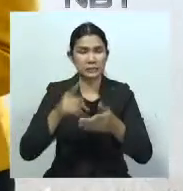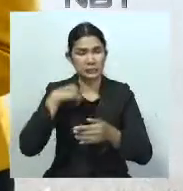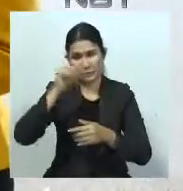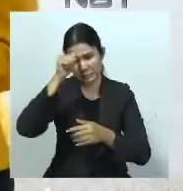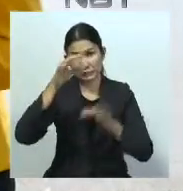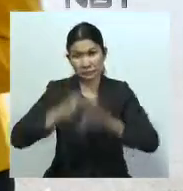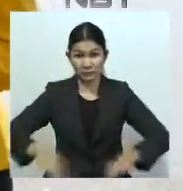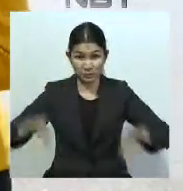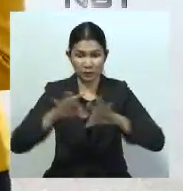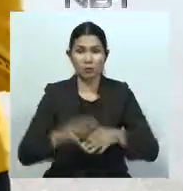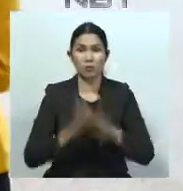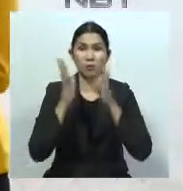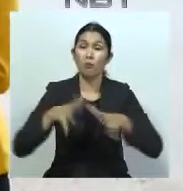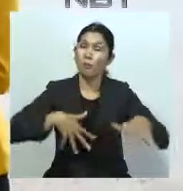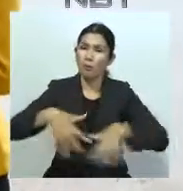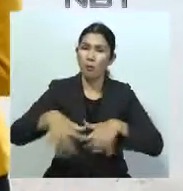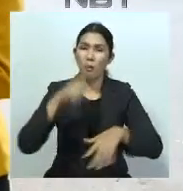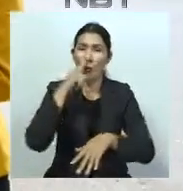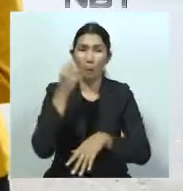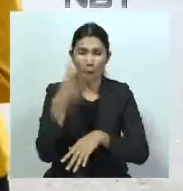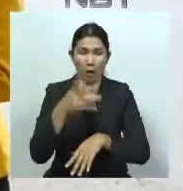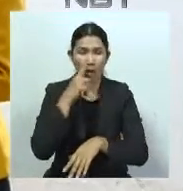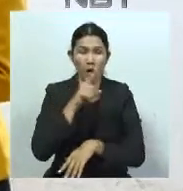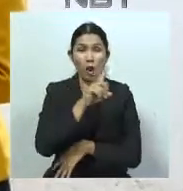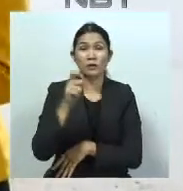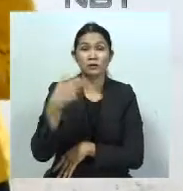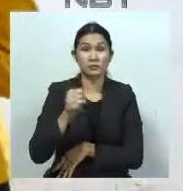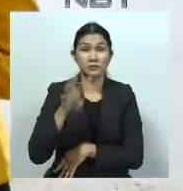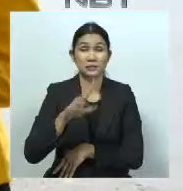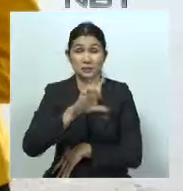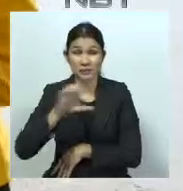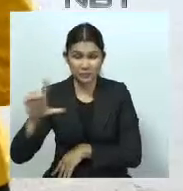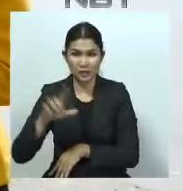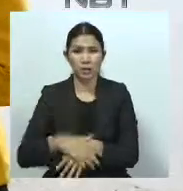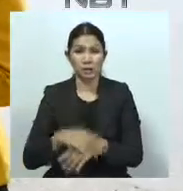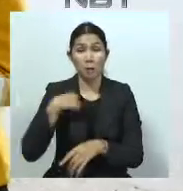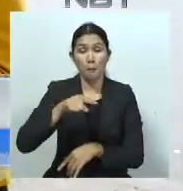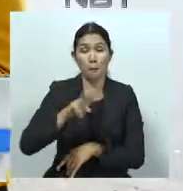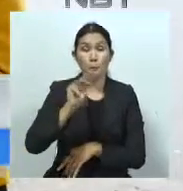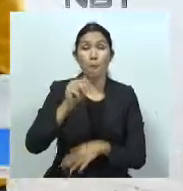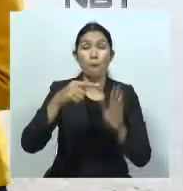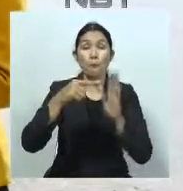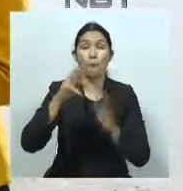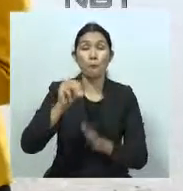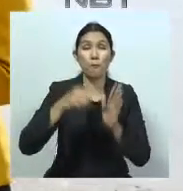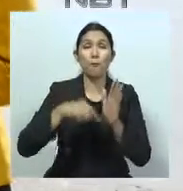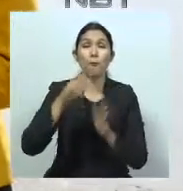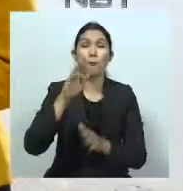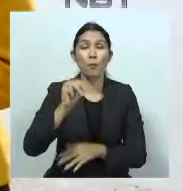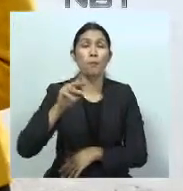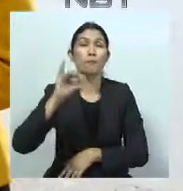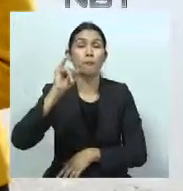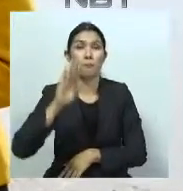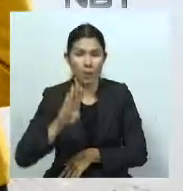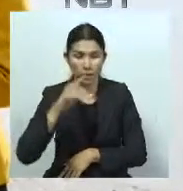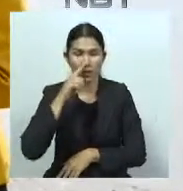กค่ะด้วยจำนวนประชากรที่มีมากกว่า114ล้านคนเฉพาะมุมไบที่นี่แห่งเดียวก็มีถึง18ล้านคนผู้คน